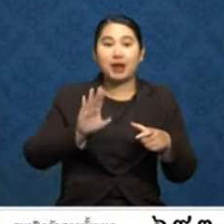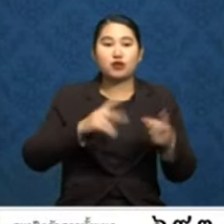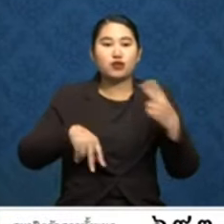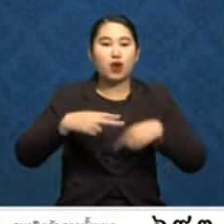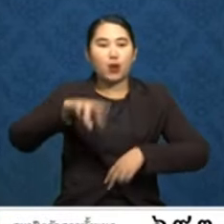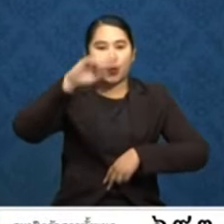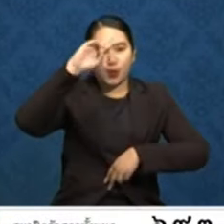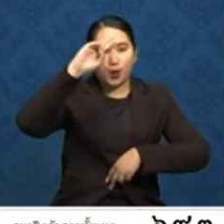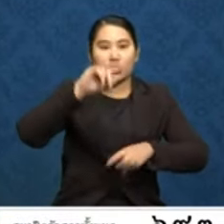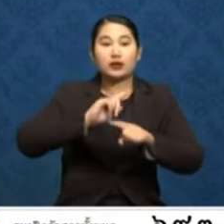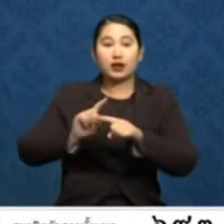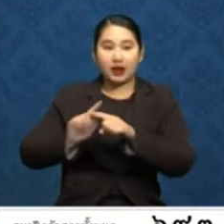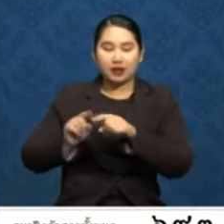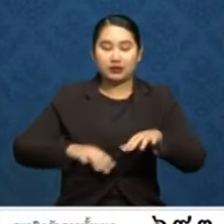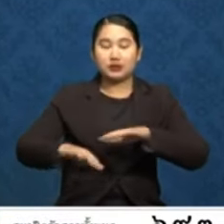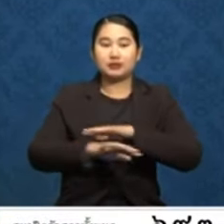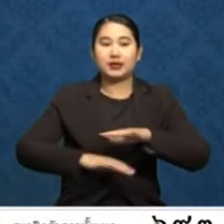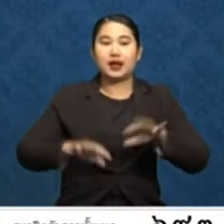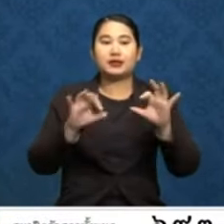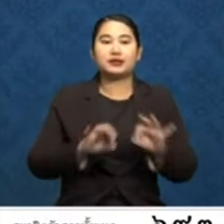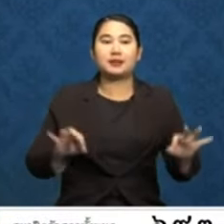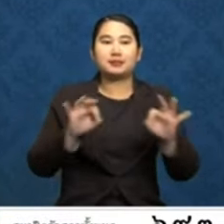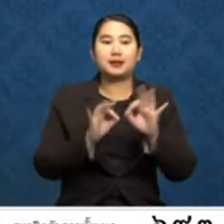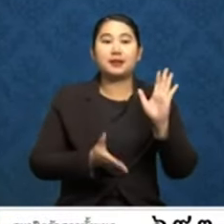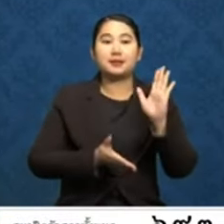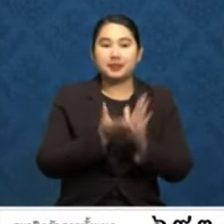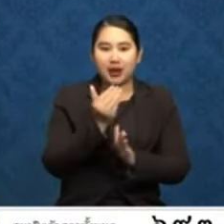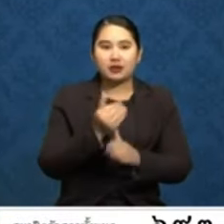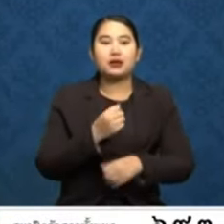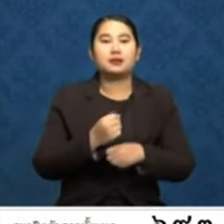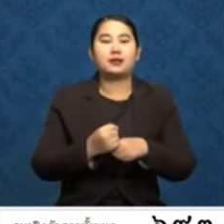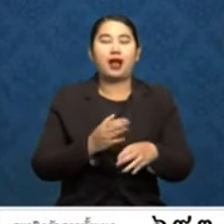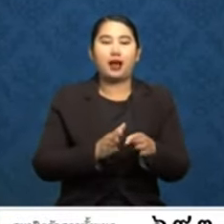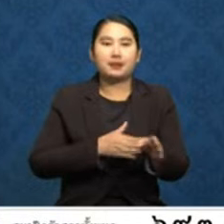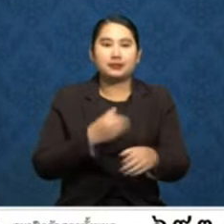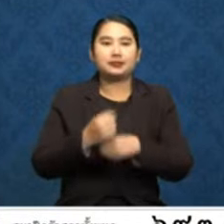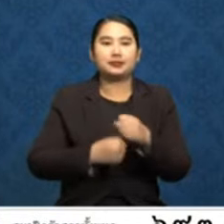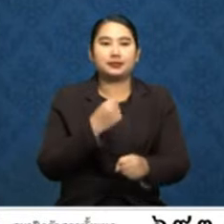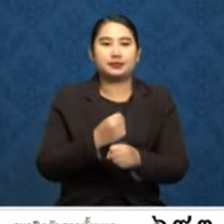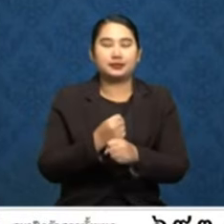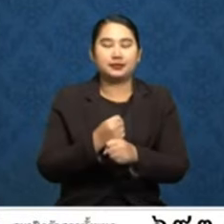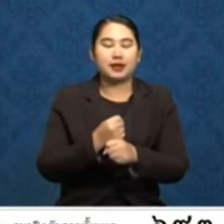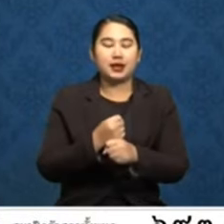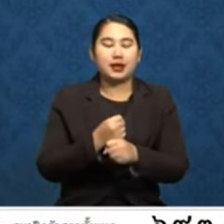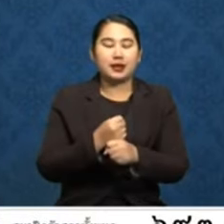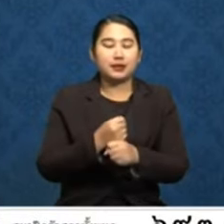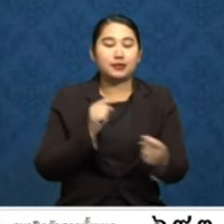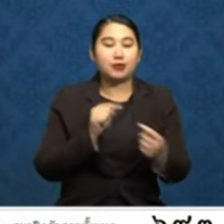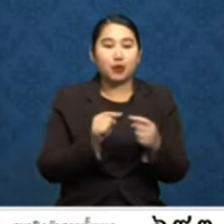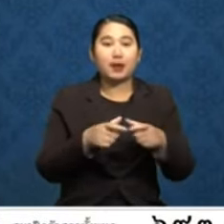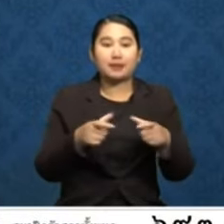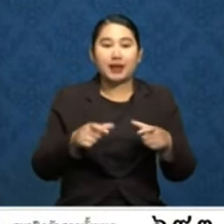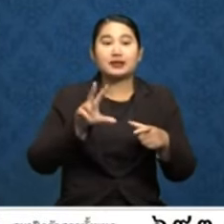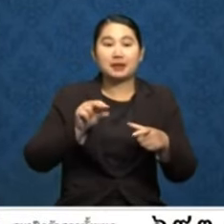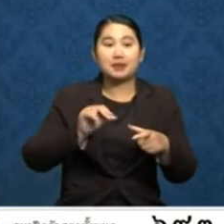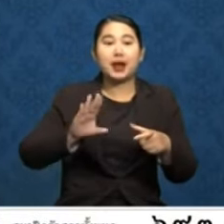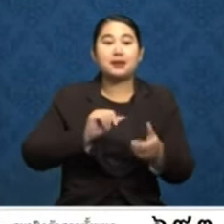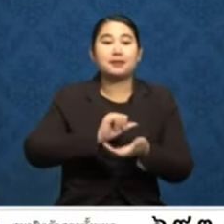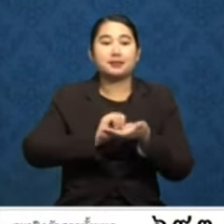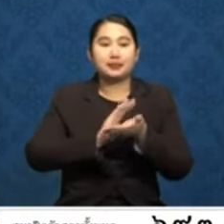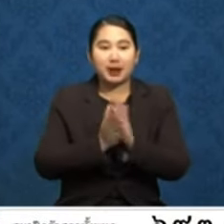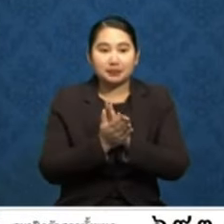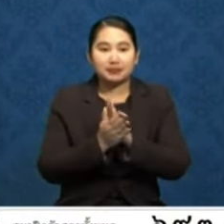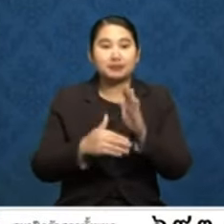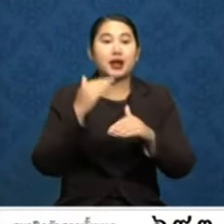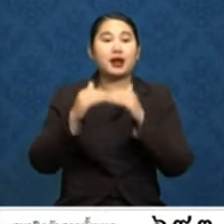คจากพื้นฐานความสำเร็จหลาย10ปีของนโยบาย30บาทรักษาทุกโรคมาเป็น30บาท